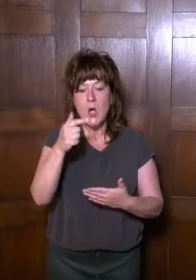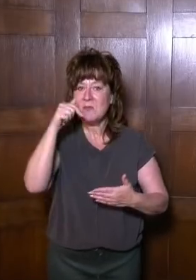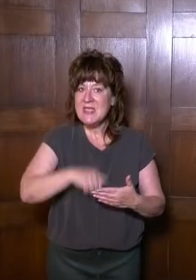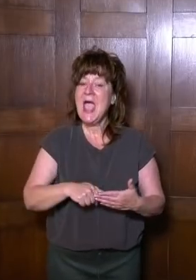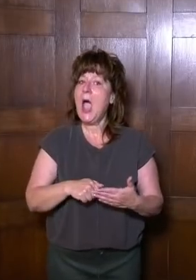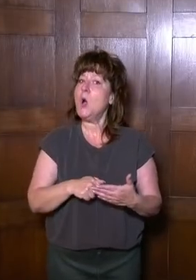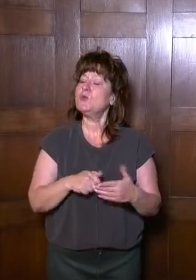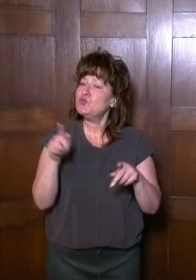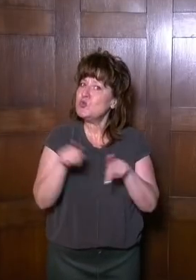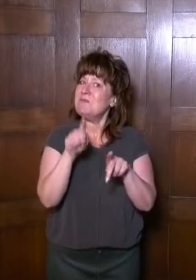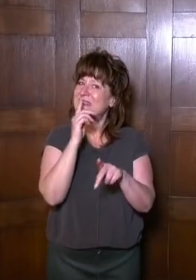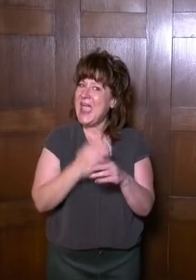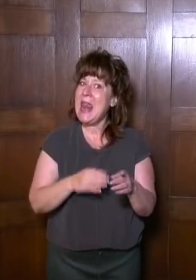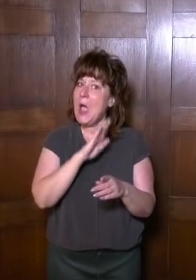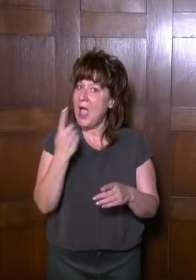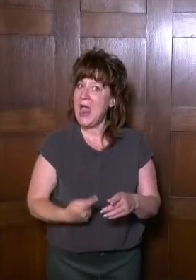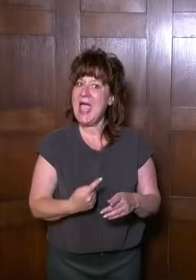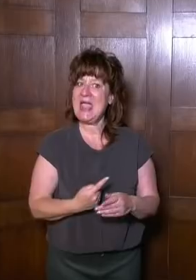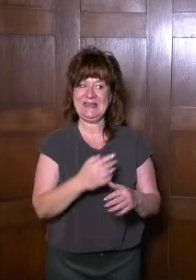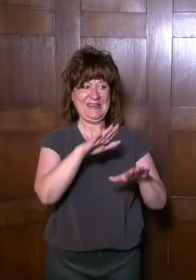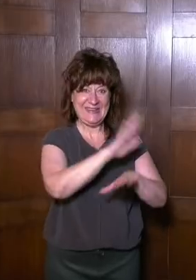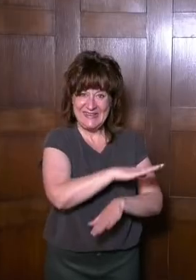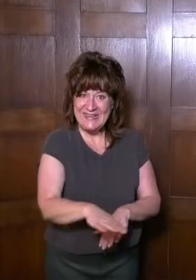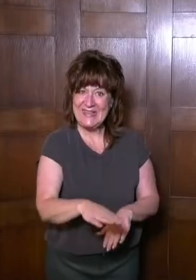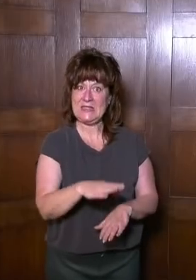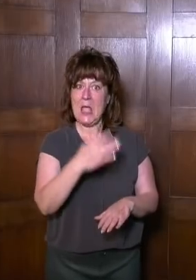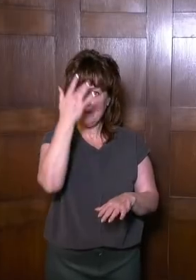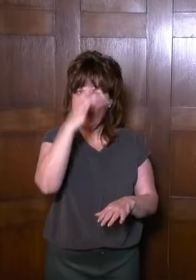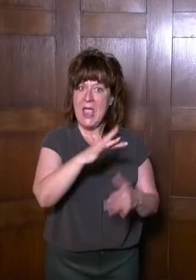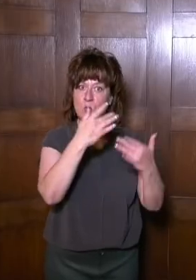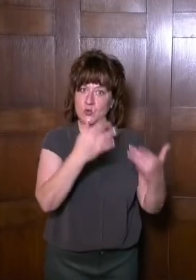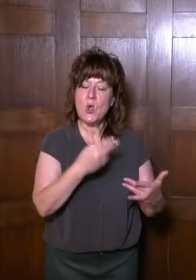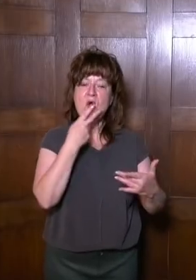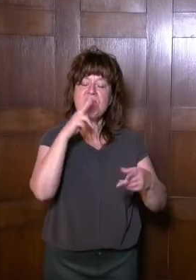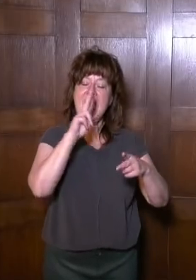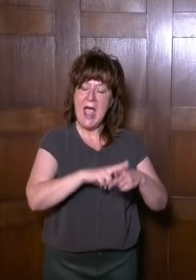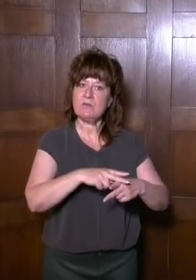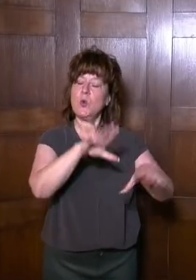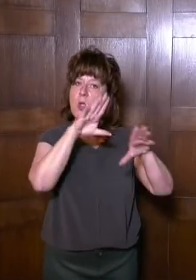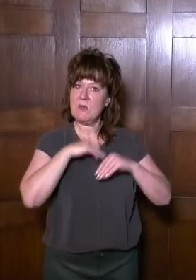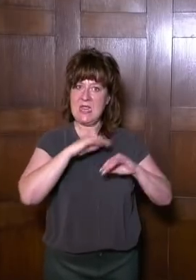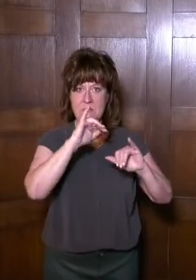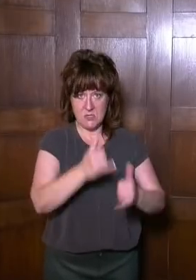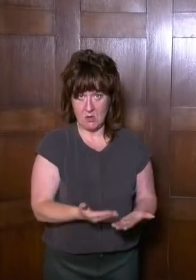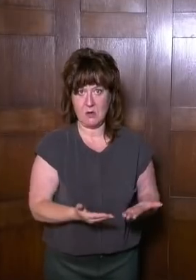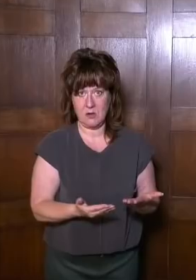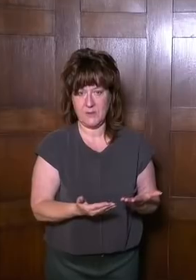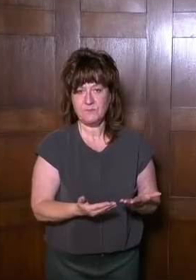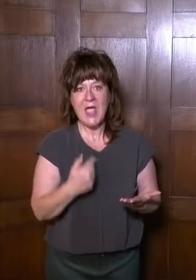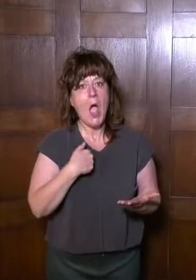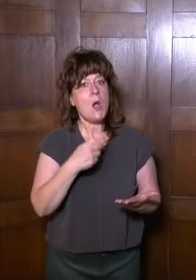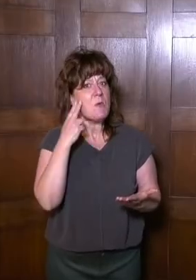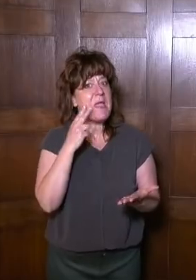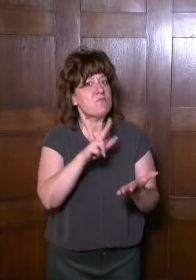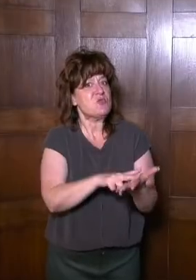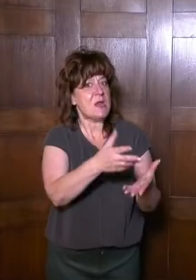Alleingang entschieden, im Bereich der Kinder sehen wir das so, wir können das so machen, wir verantworten das. Wir werden jetzt gerade darin bestätigt, aber